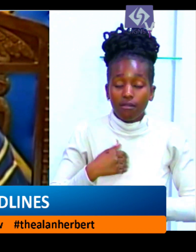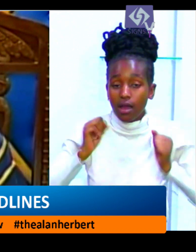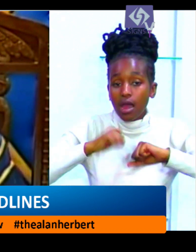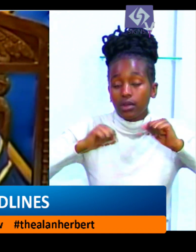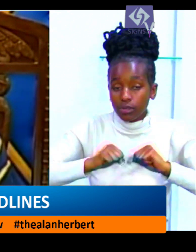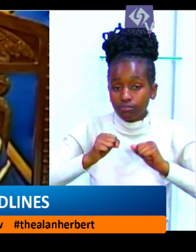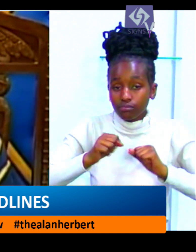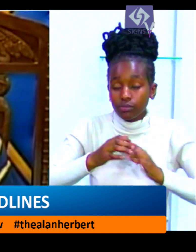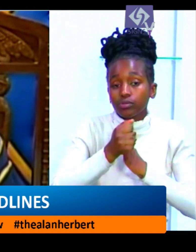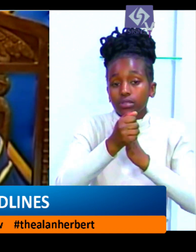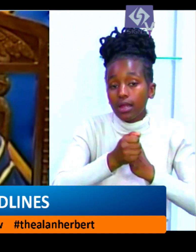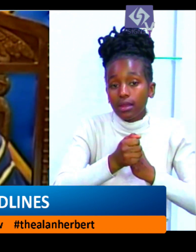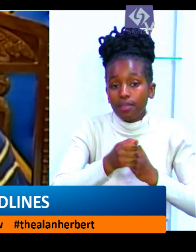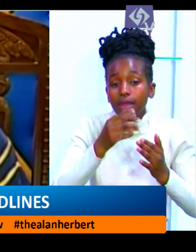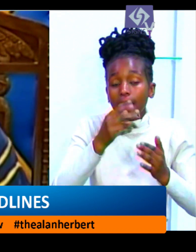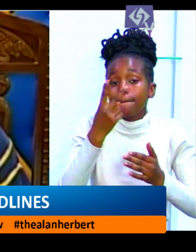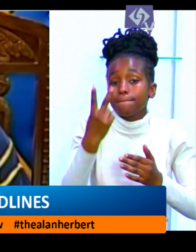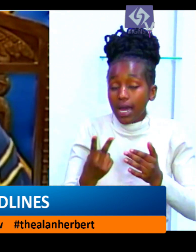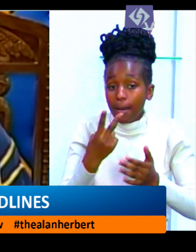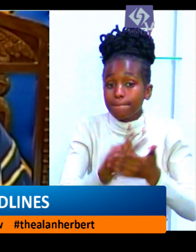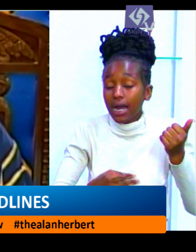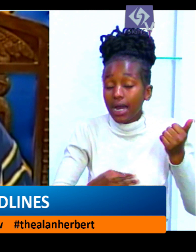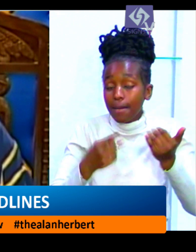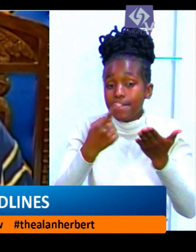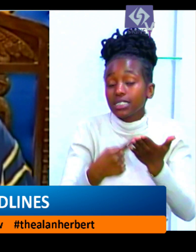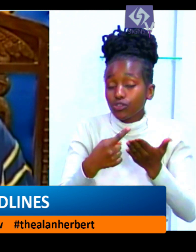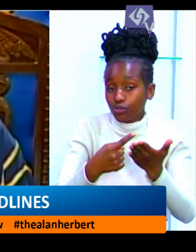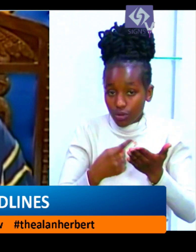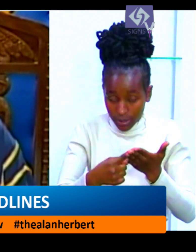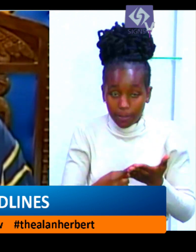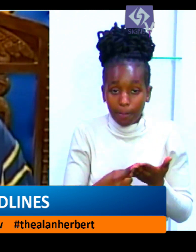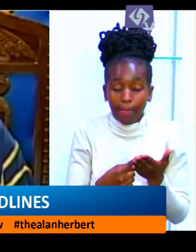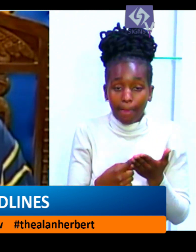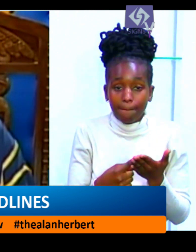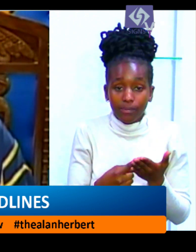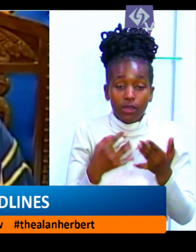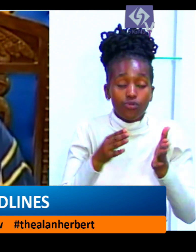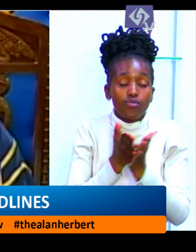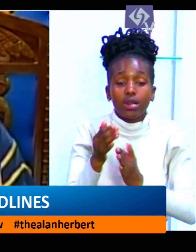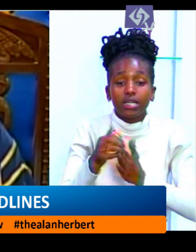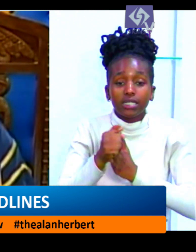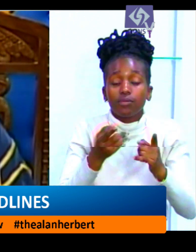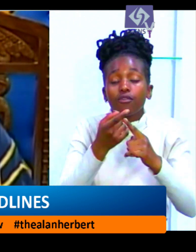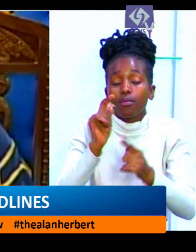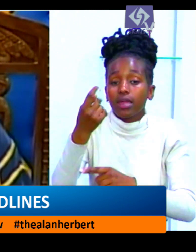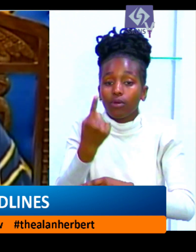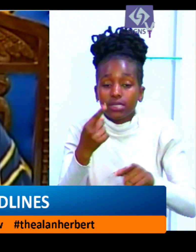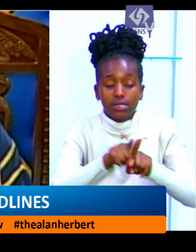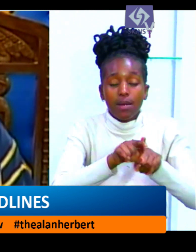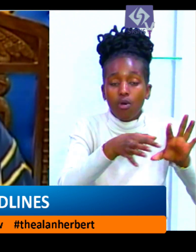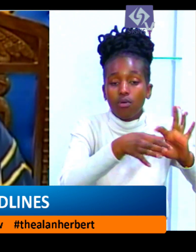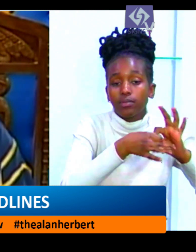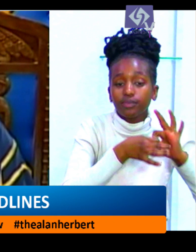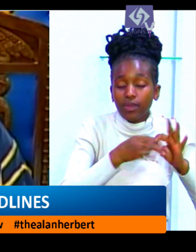denge ilifanyika. Na tunanzisha pale academy ya sports ya kwanza katoka hiyo shule. Na